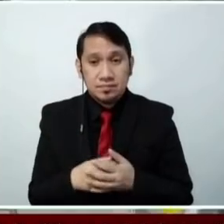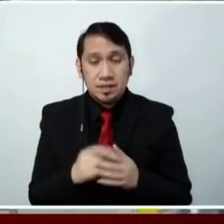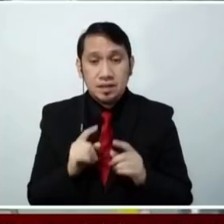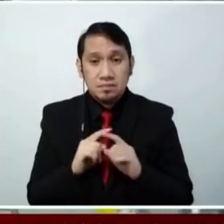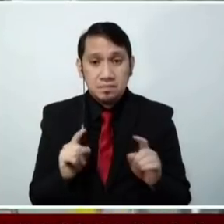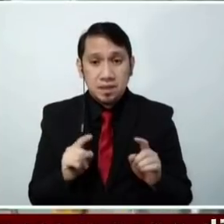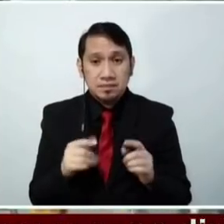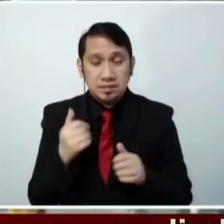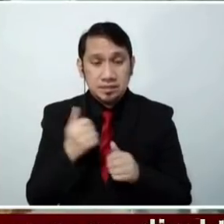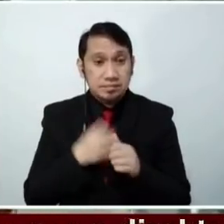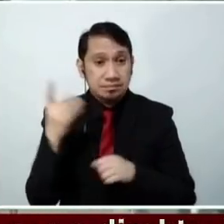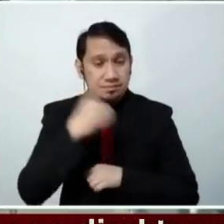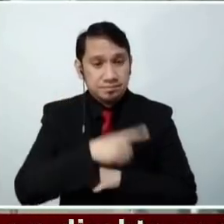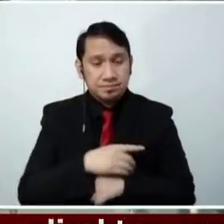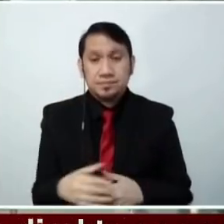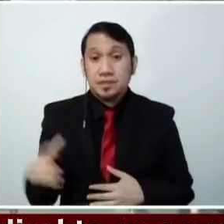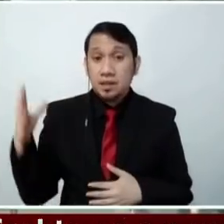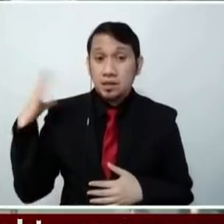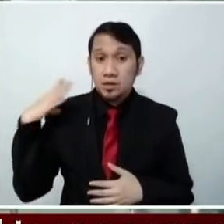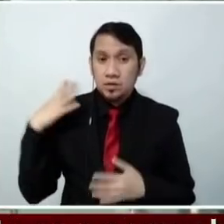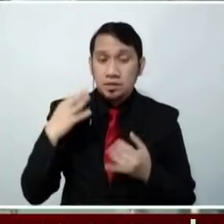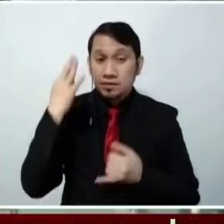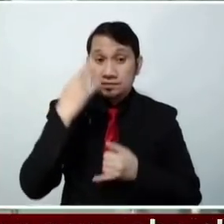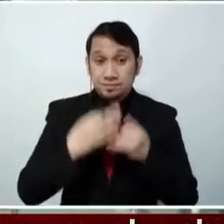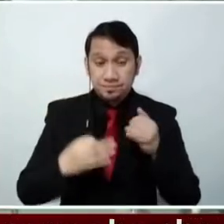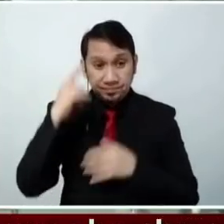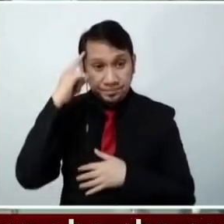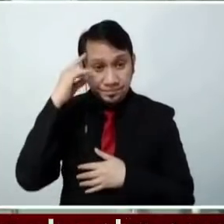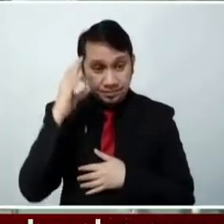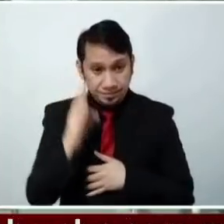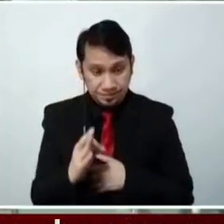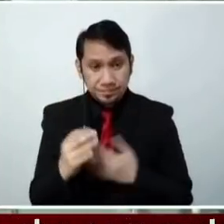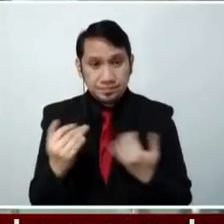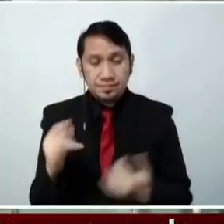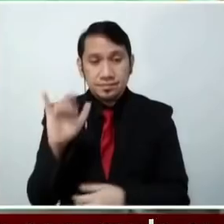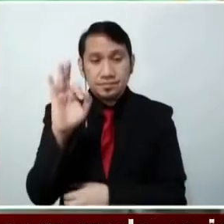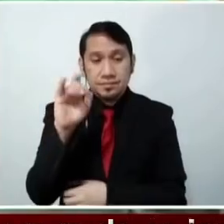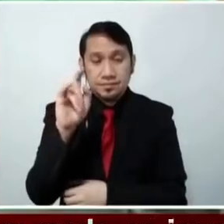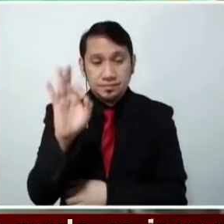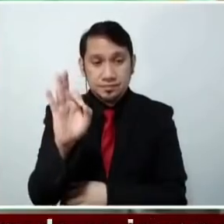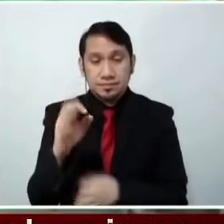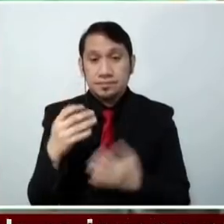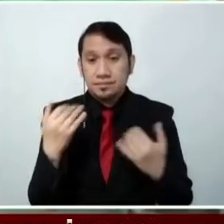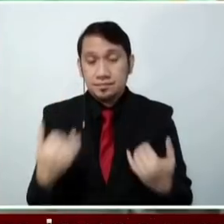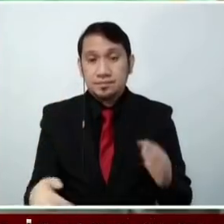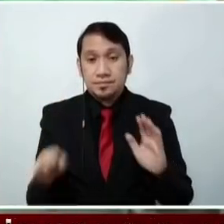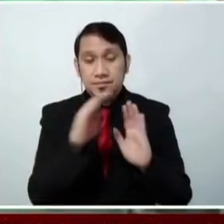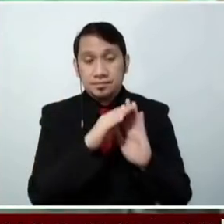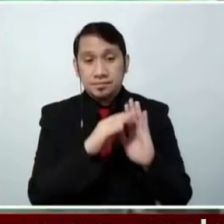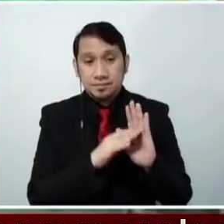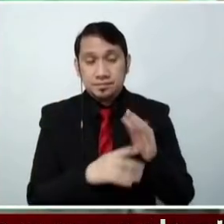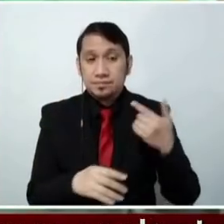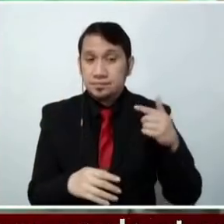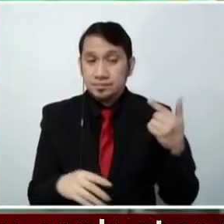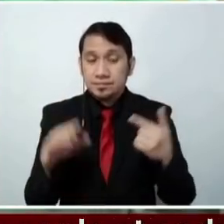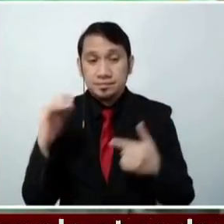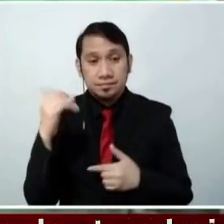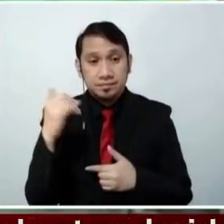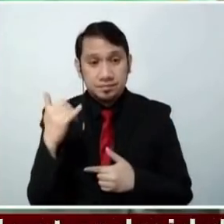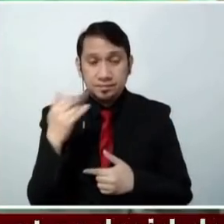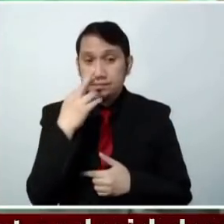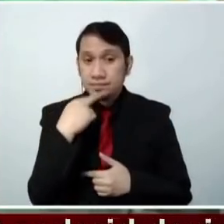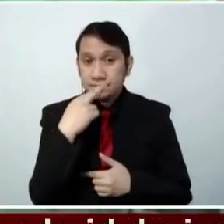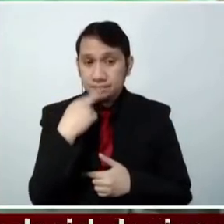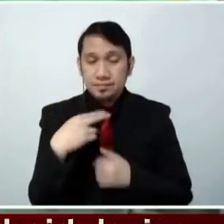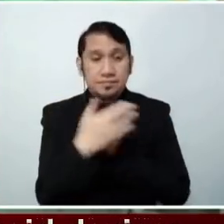day. Hinihintay pa ang pinal na desisyon ng IATF ngayong araw. Ang listahan rin ng mga green, yellow at red